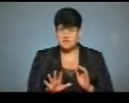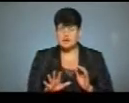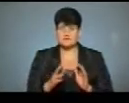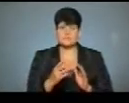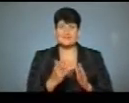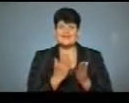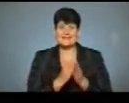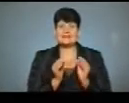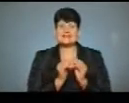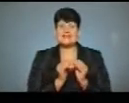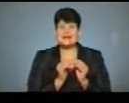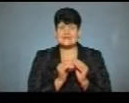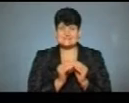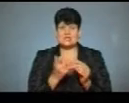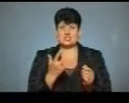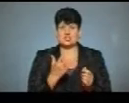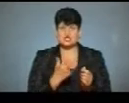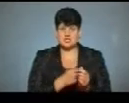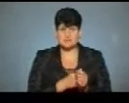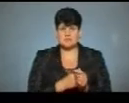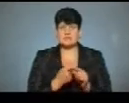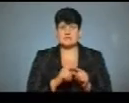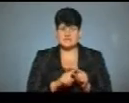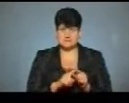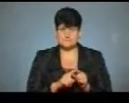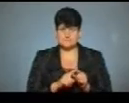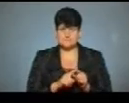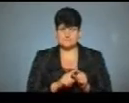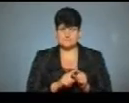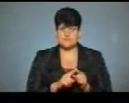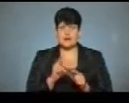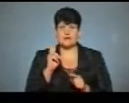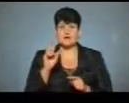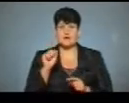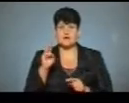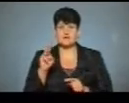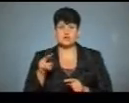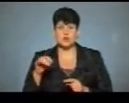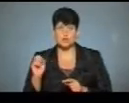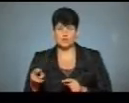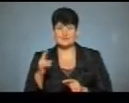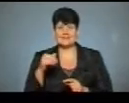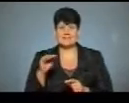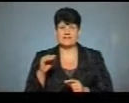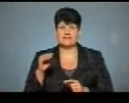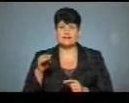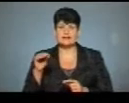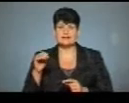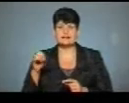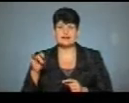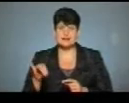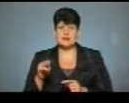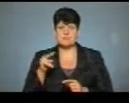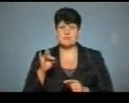є 10 профілактичних щеплень. Це проти кашлюка, дифтерії, правця, поліоміеліту,